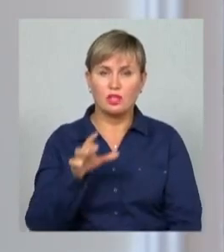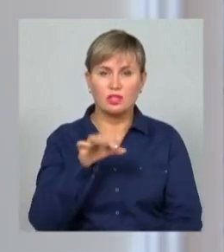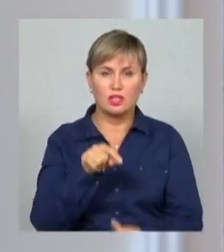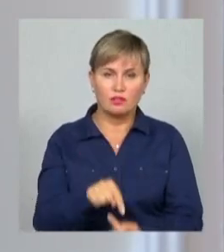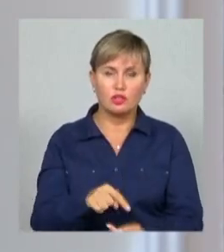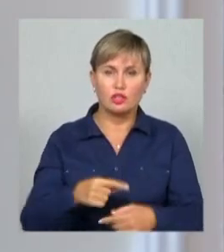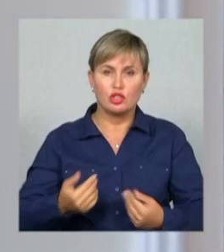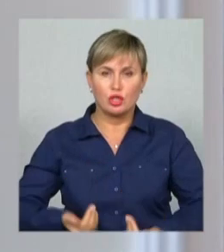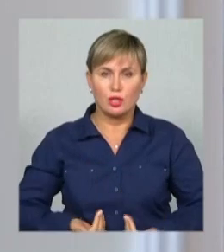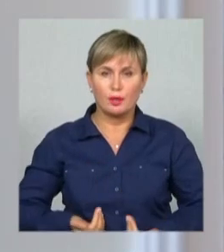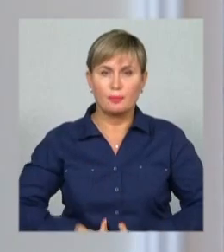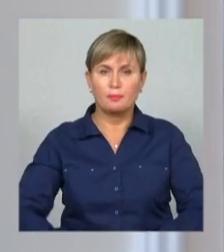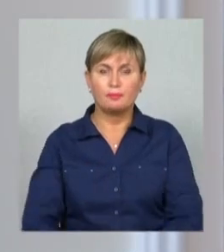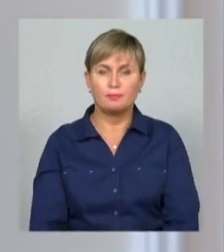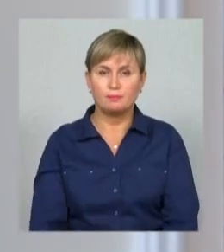соответствующего жилья.